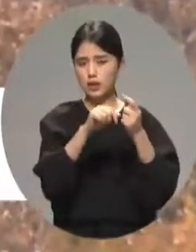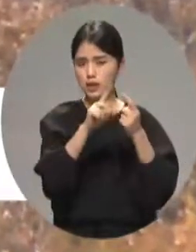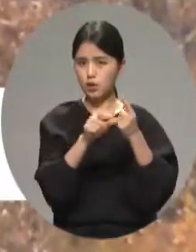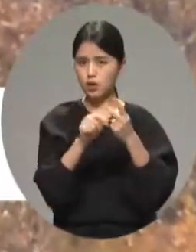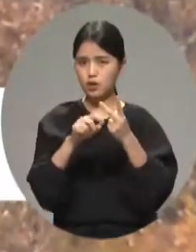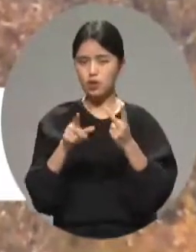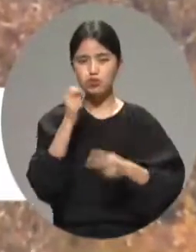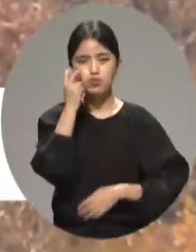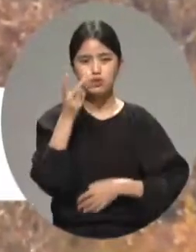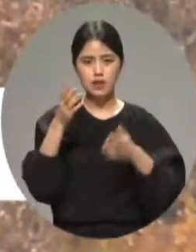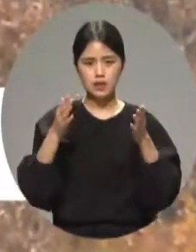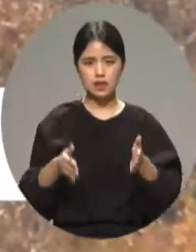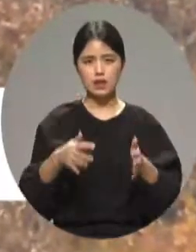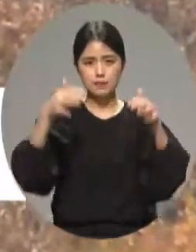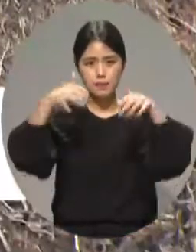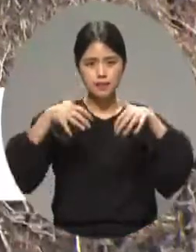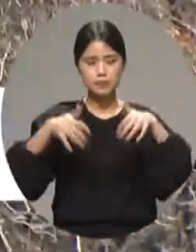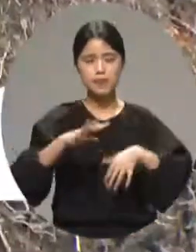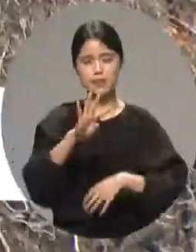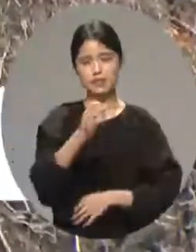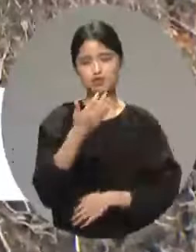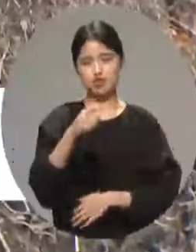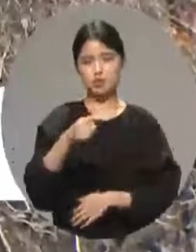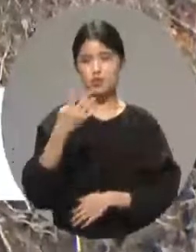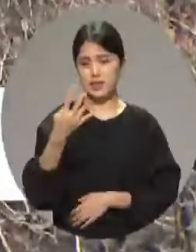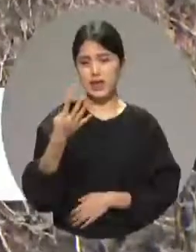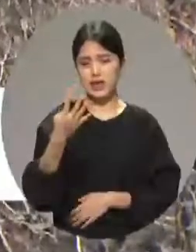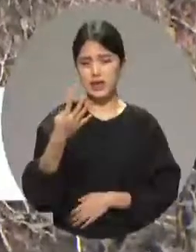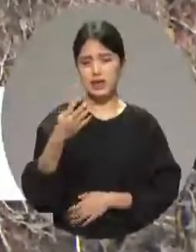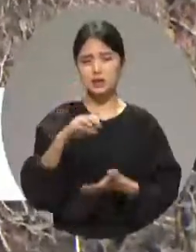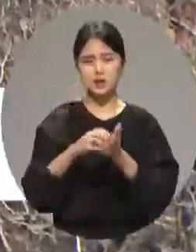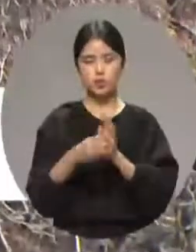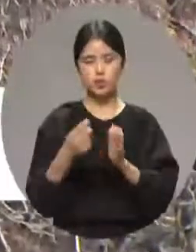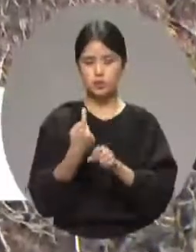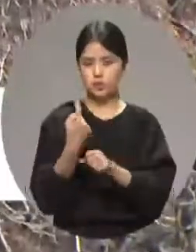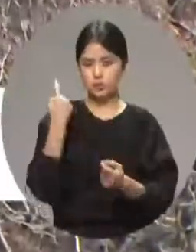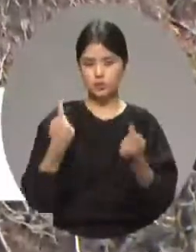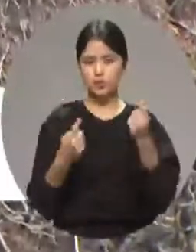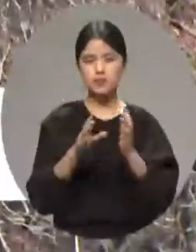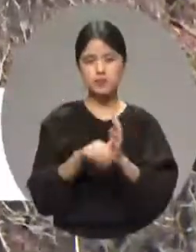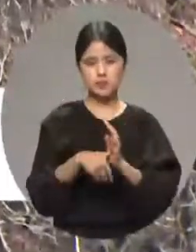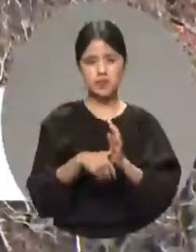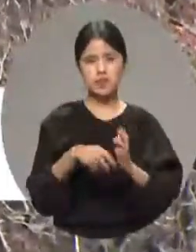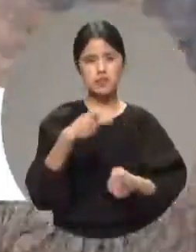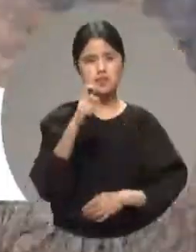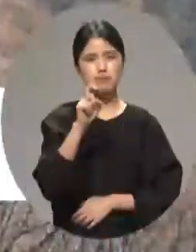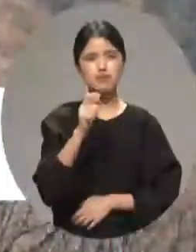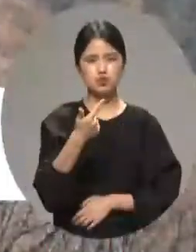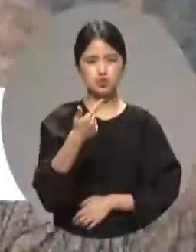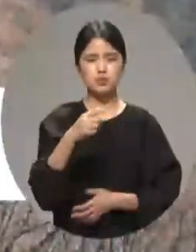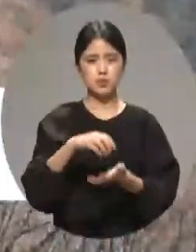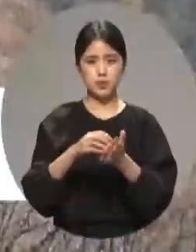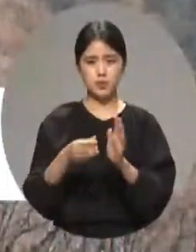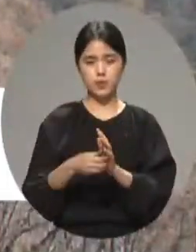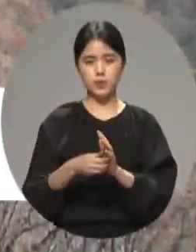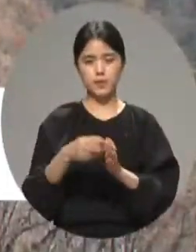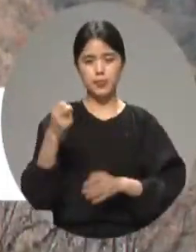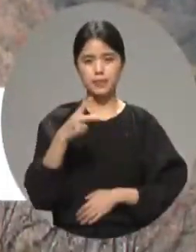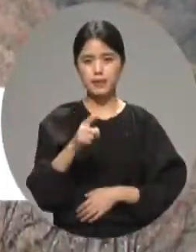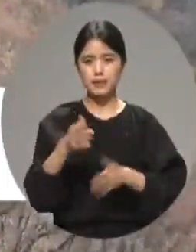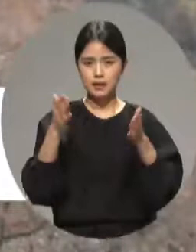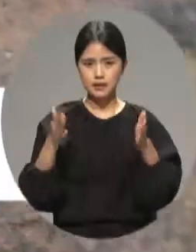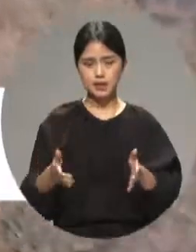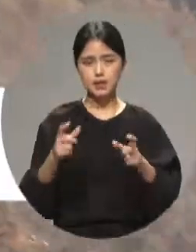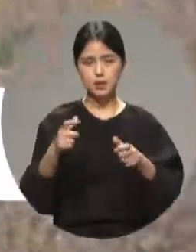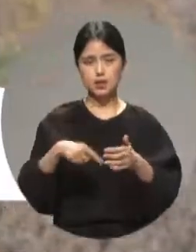달 동안 강수량은 49.4 mm 로 지난해 같은 기간에 비해 16% 수준에 불과했습니다 또한 이 기간에도